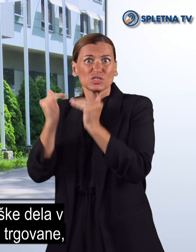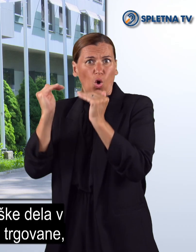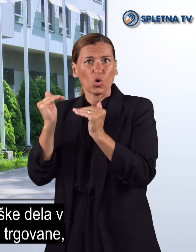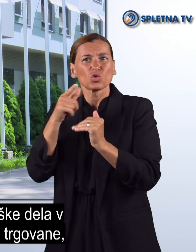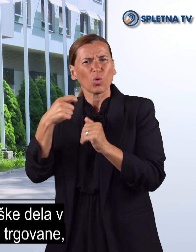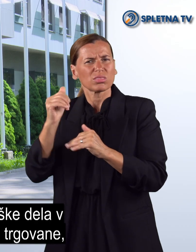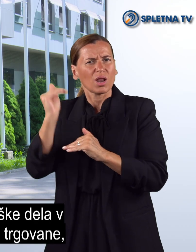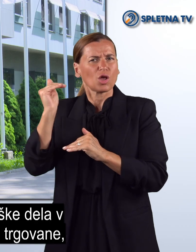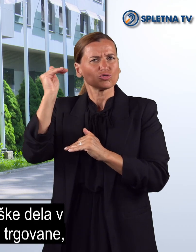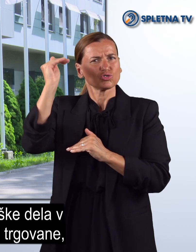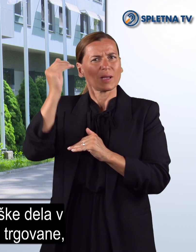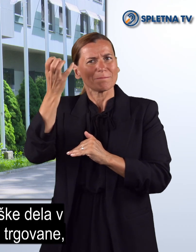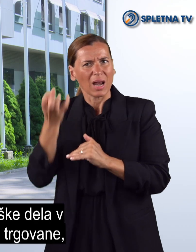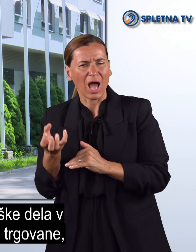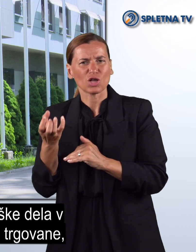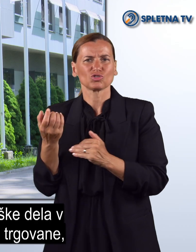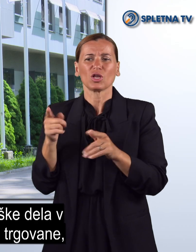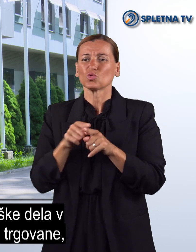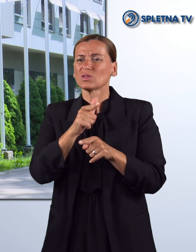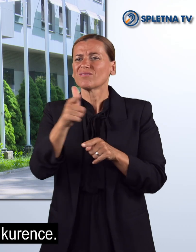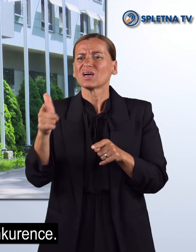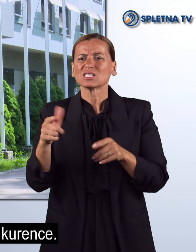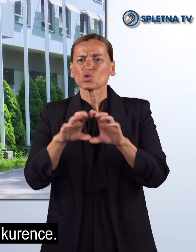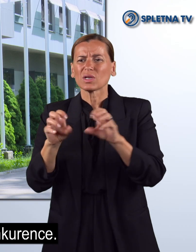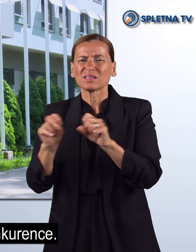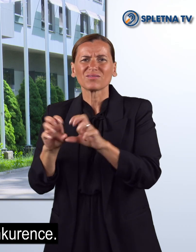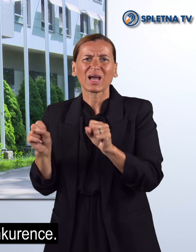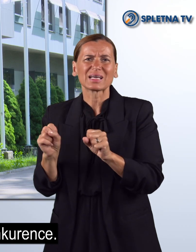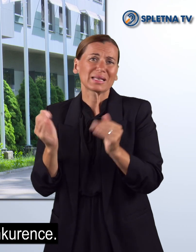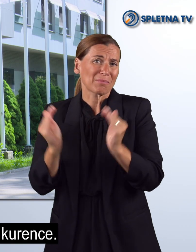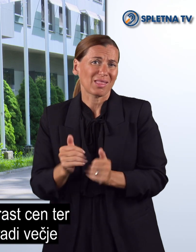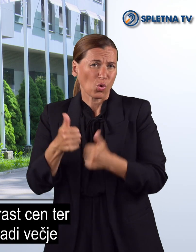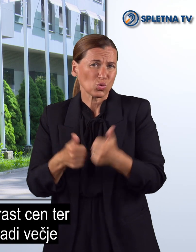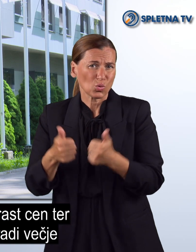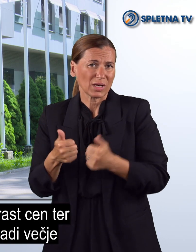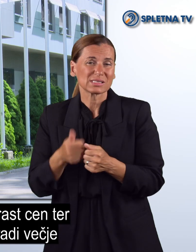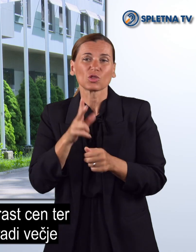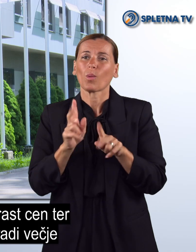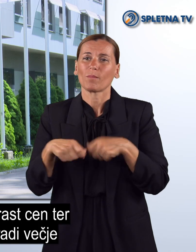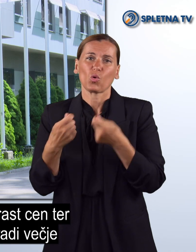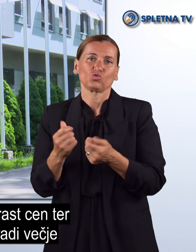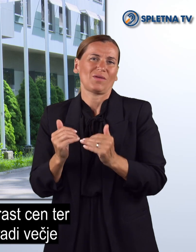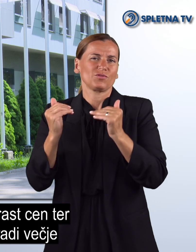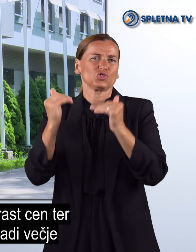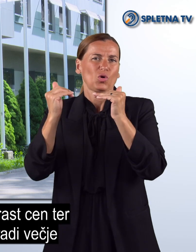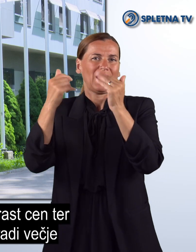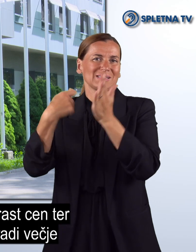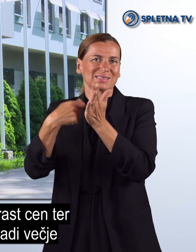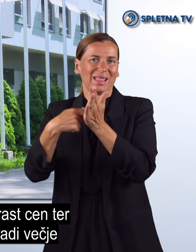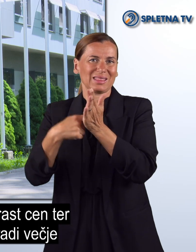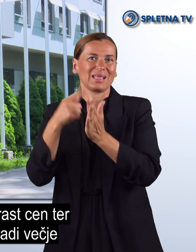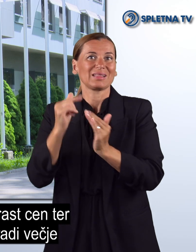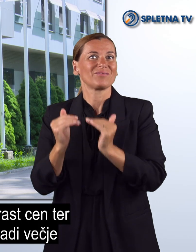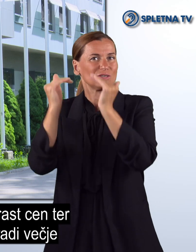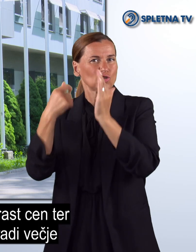stroške dela tudi v storitvah, ki so manj trgovane in zato je tu manj konkurence in to omogoča višjo rast cen in pa tudi